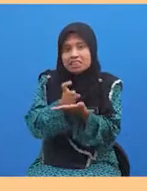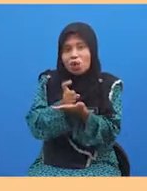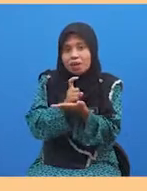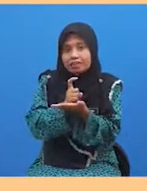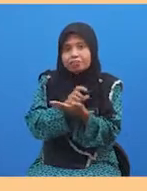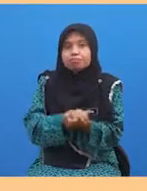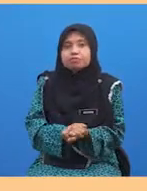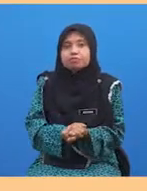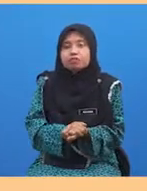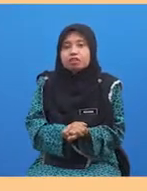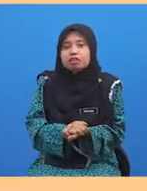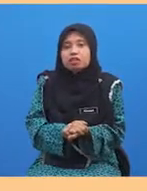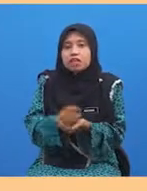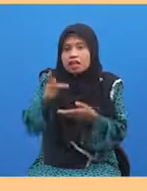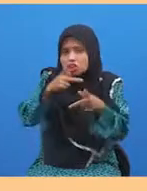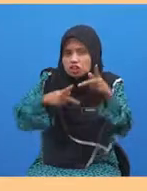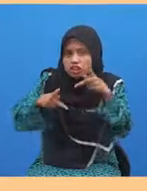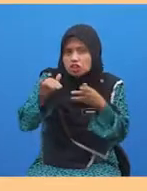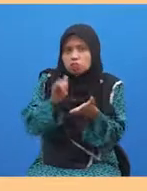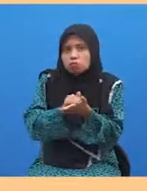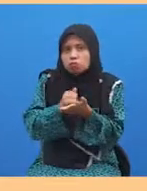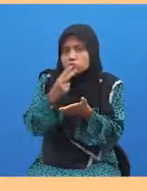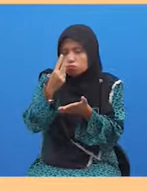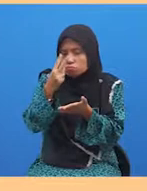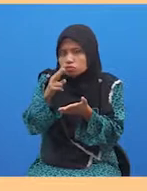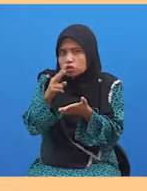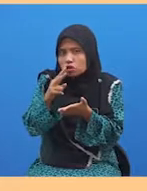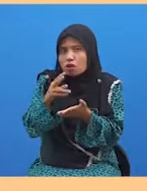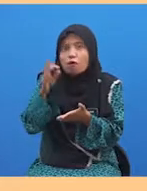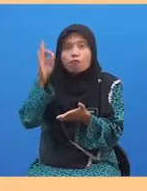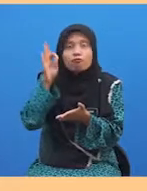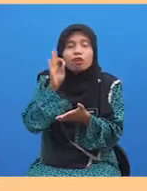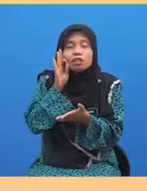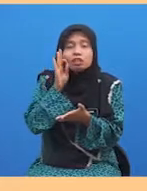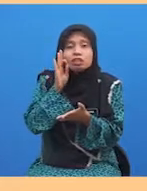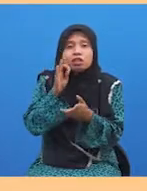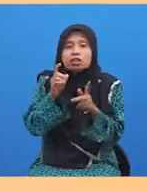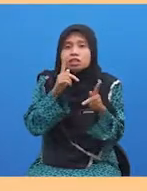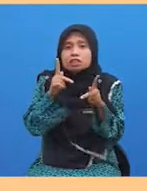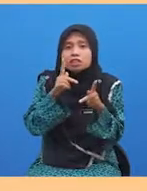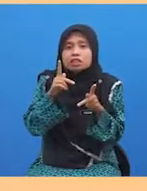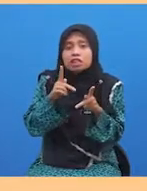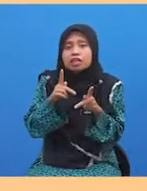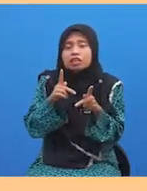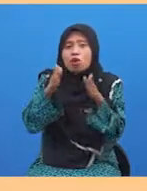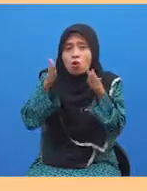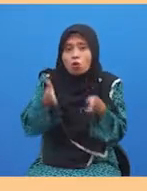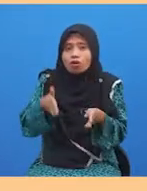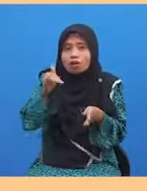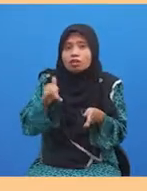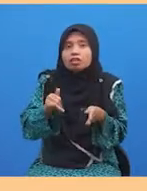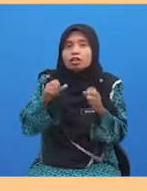oleh Dr. Maxi mendapati bahawa Farisha dikatakan individu yang